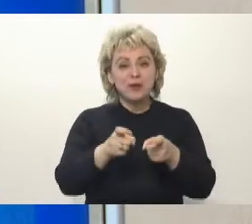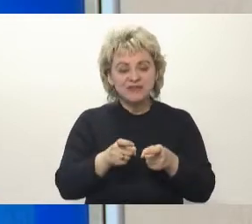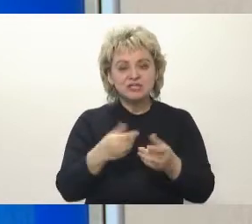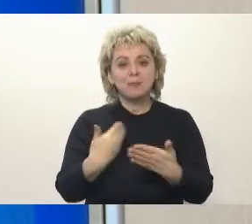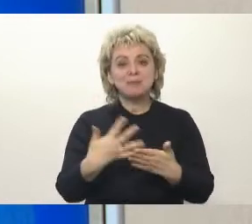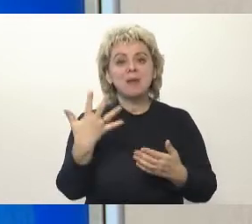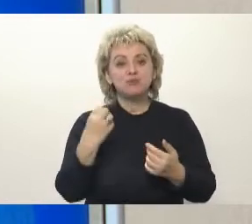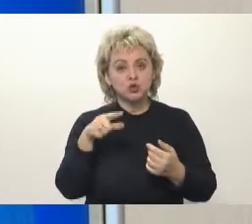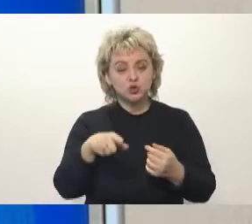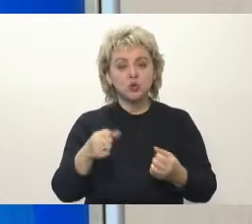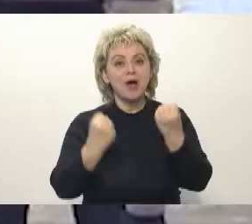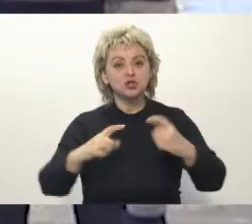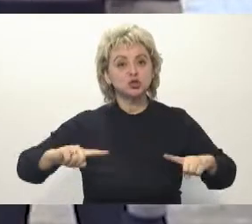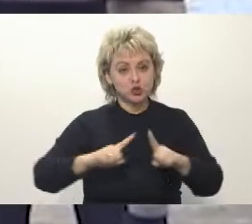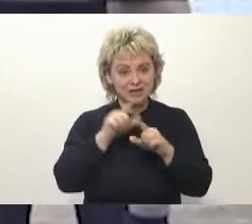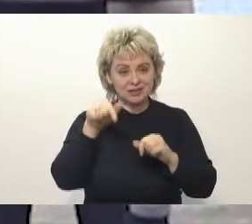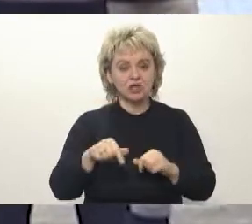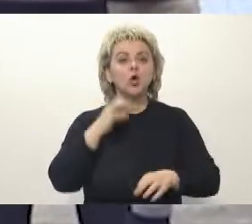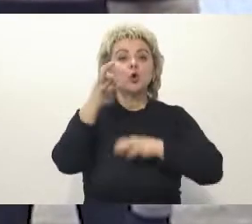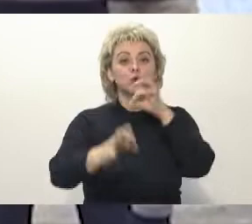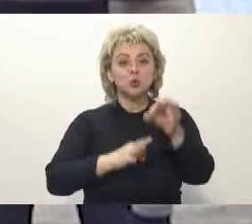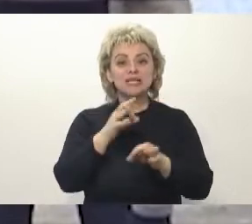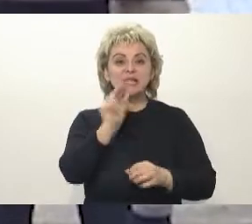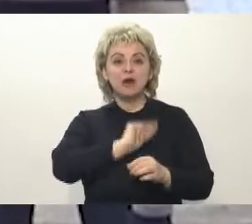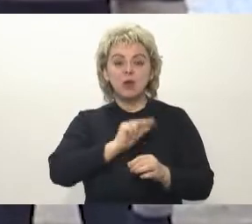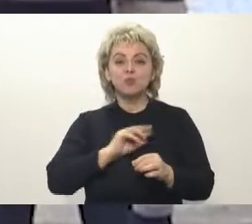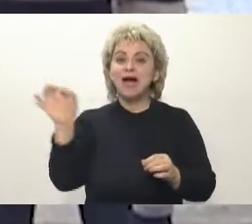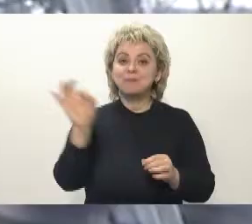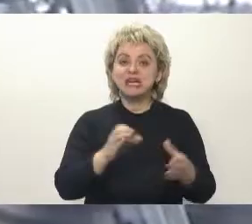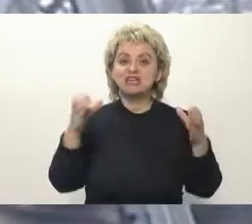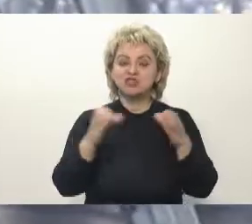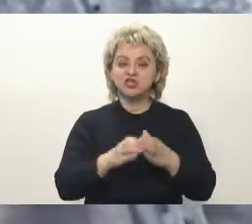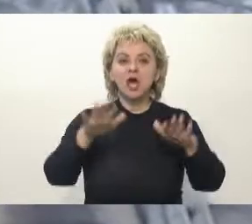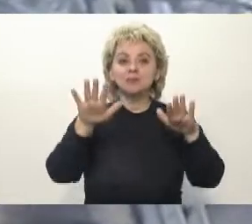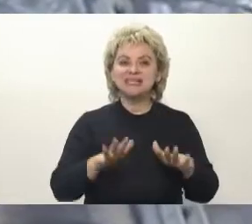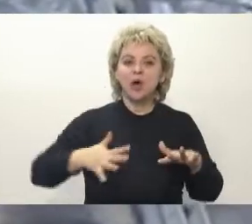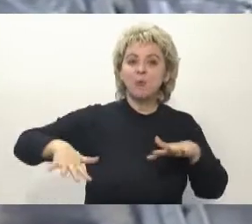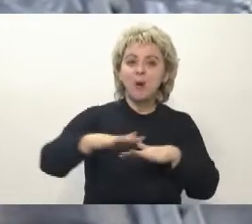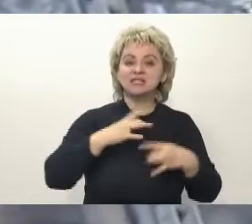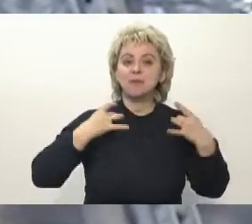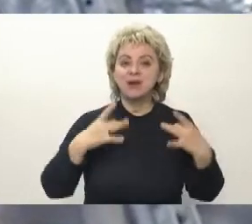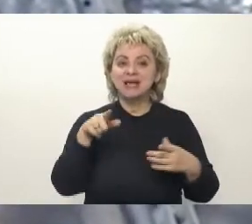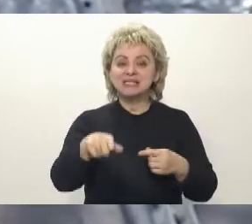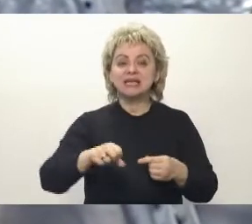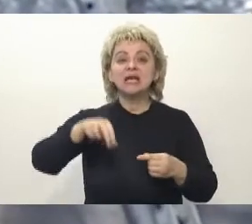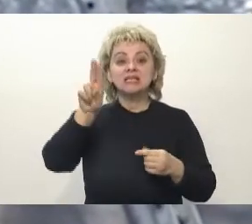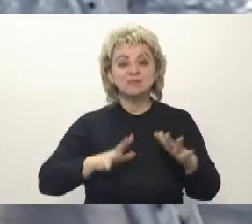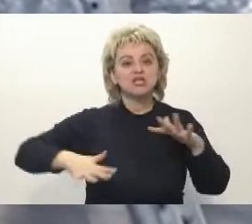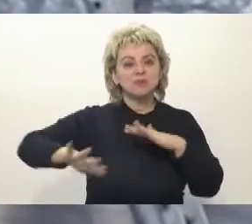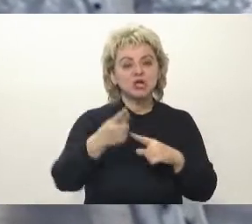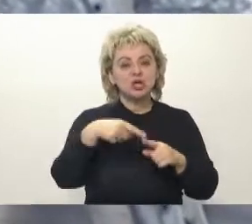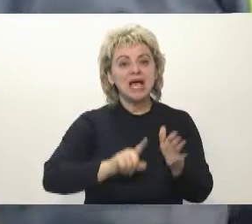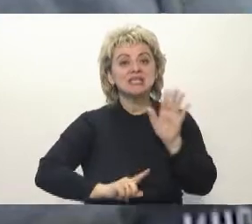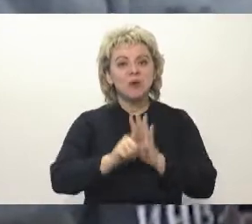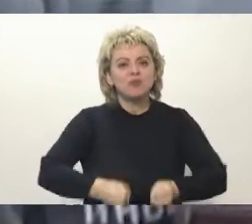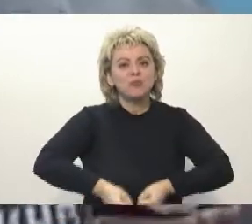около 500 единиц техники. Круглосуточно работал оперативный штаб. В местах массовых праздников и на спецплощадках